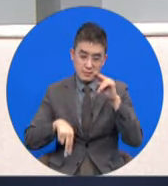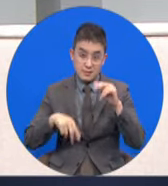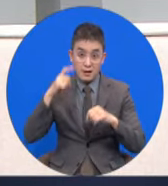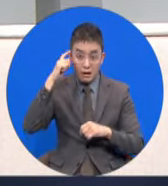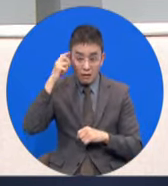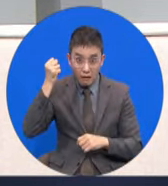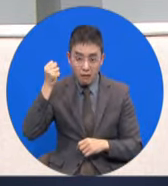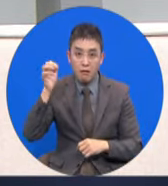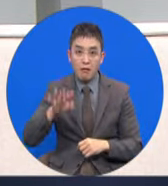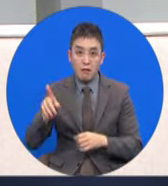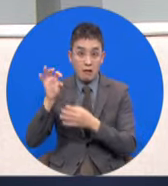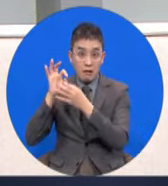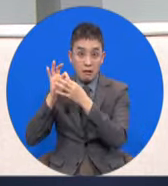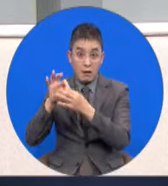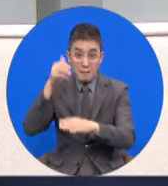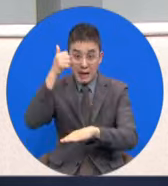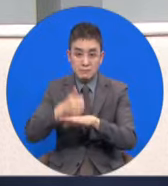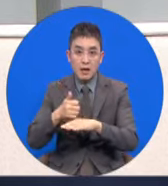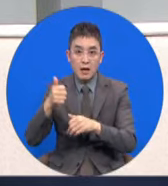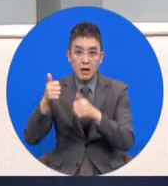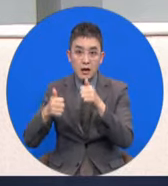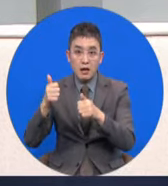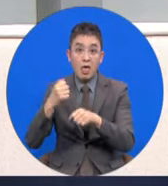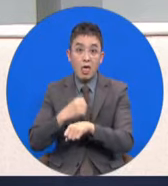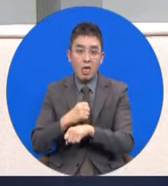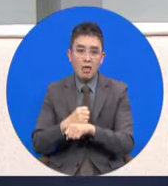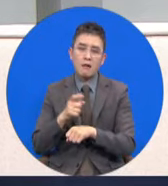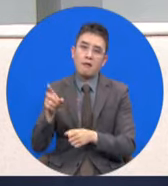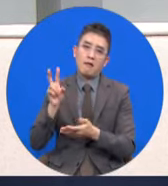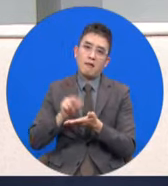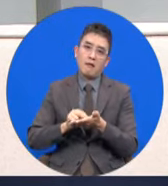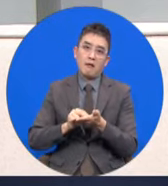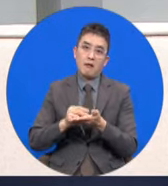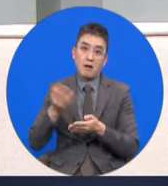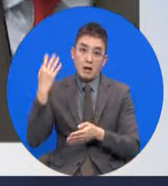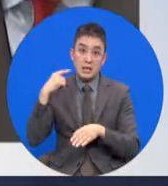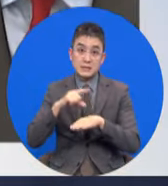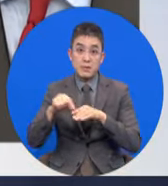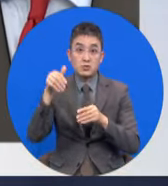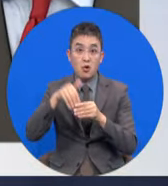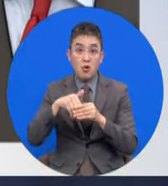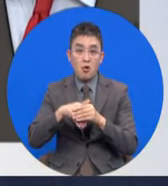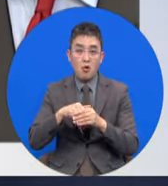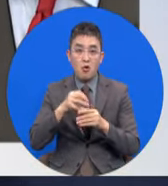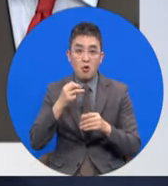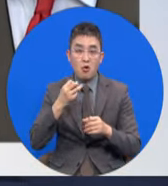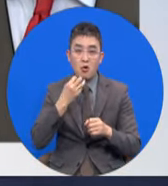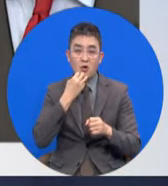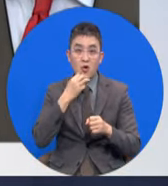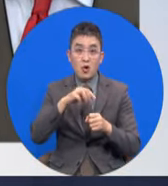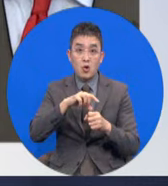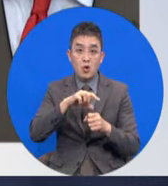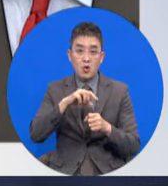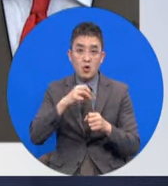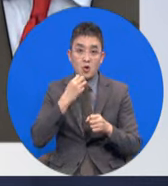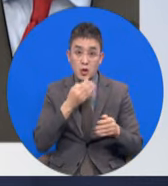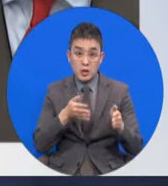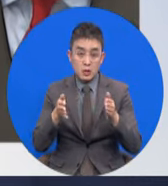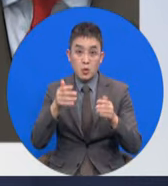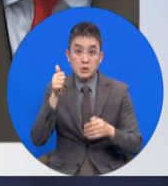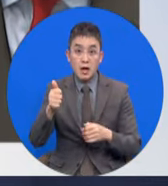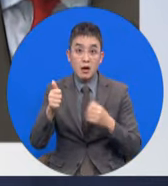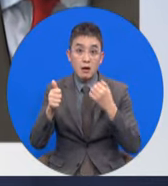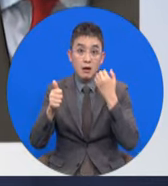게 굉장히 좋지 않은 시그널이에요. 왜냐하면 지난번 지방선거에서 경기도지사 누가 됐습니까? 김동연 지사가 됐잖아요.